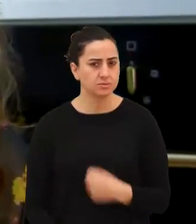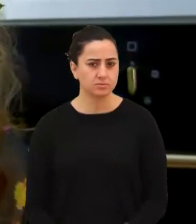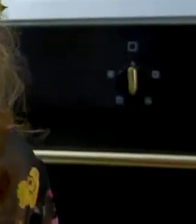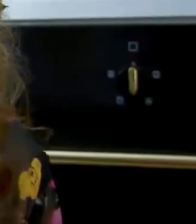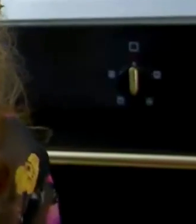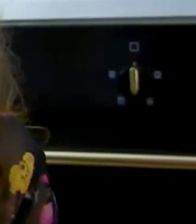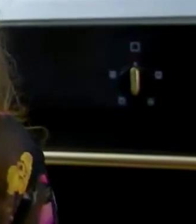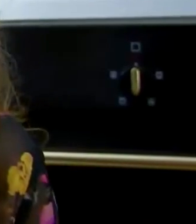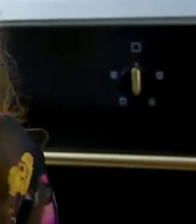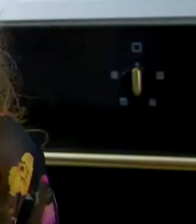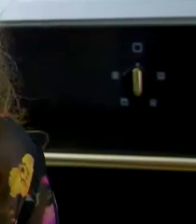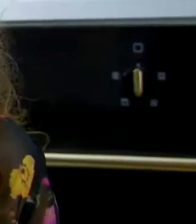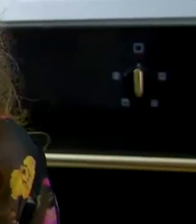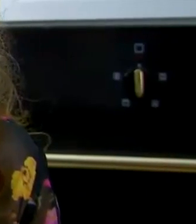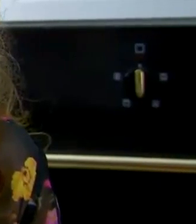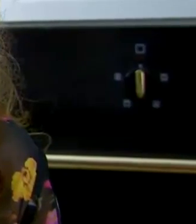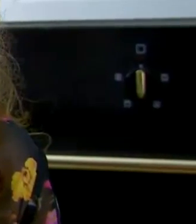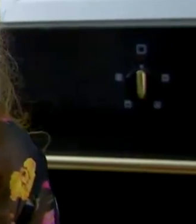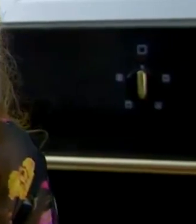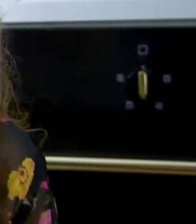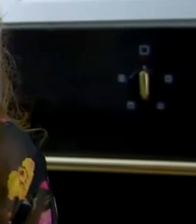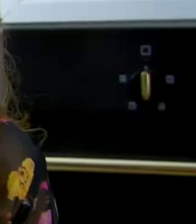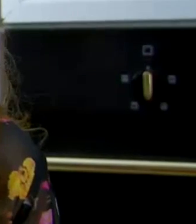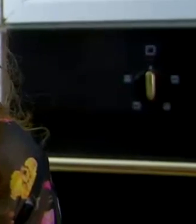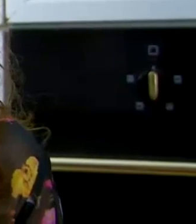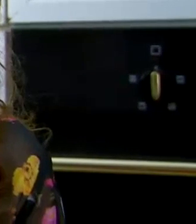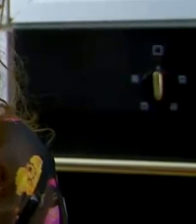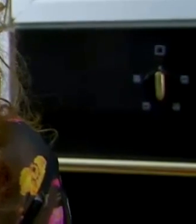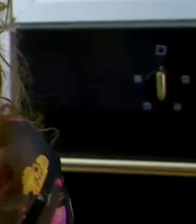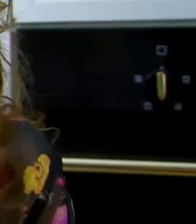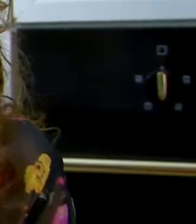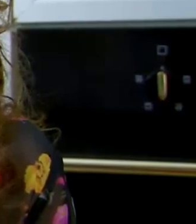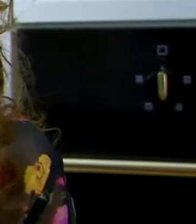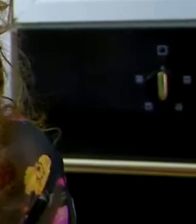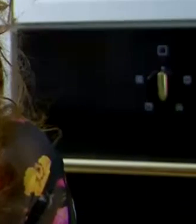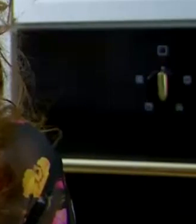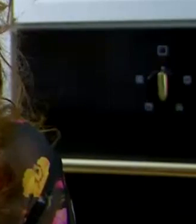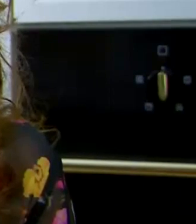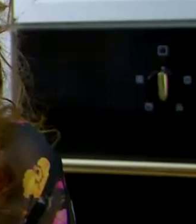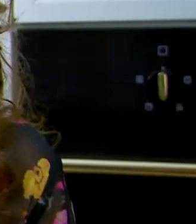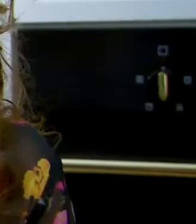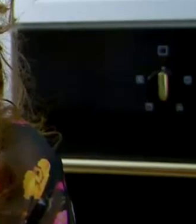Hemen telefonla davrandı. Tam Şükrü'yü aramak üzereyken Meryem'e bakıp gülümsedi.